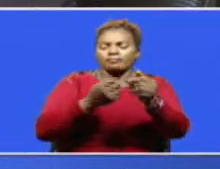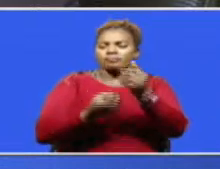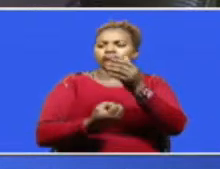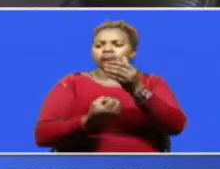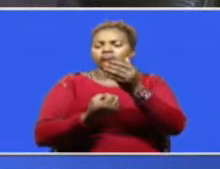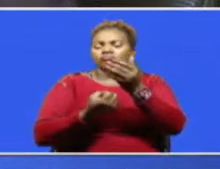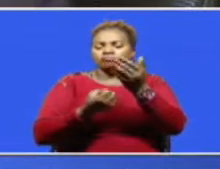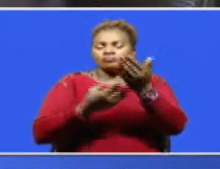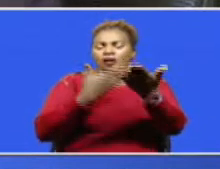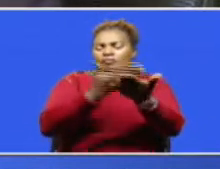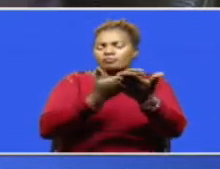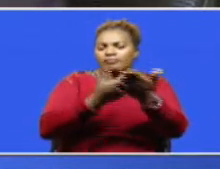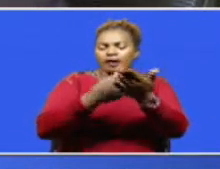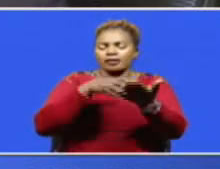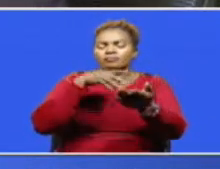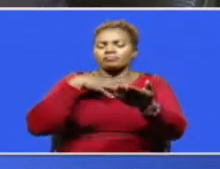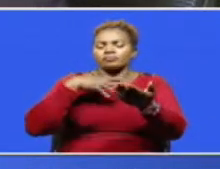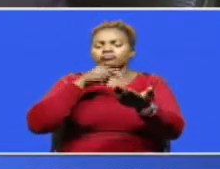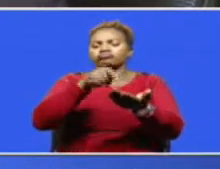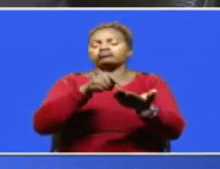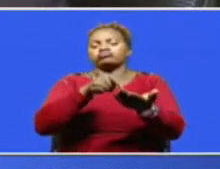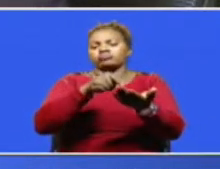the accused persons.